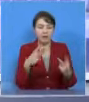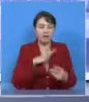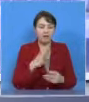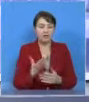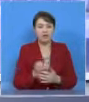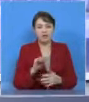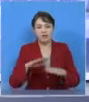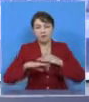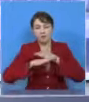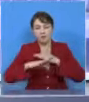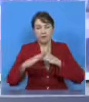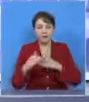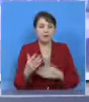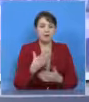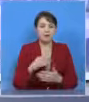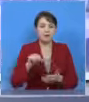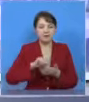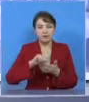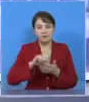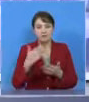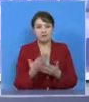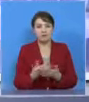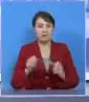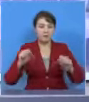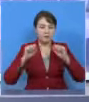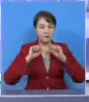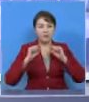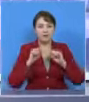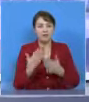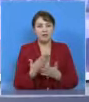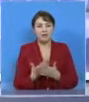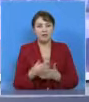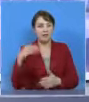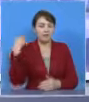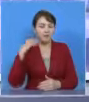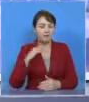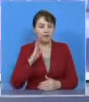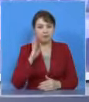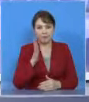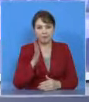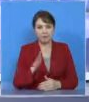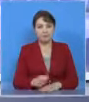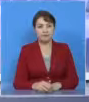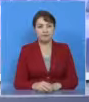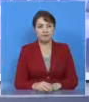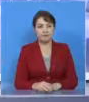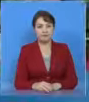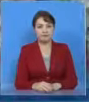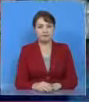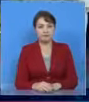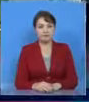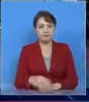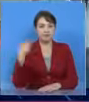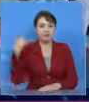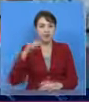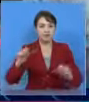халықаралық аренада орасан зор беделге ие болды. Бұл спортшылардың қатарында ақтөбелік жерлестеріміз бар.